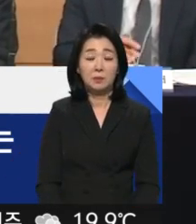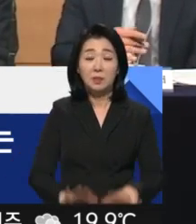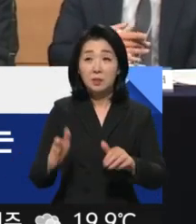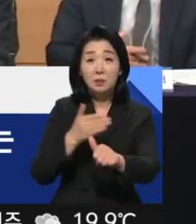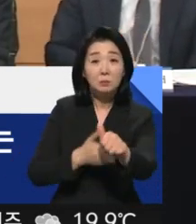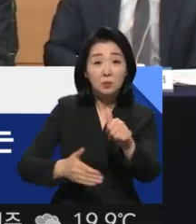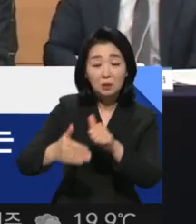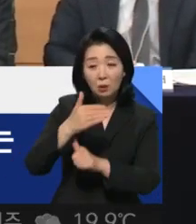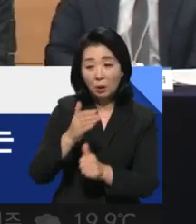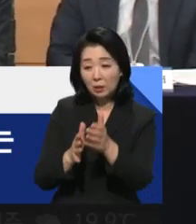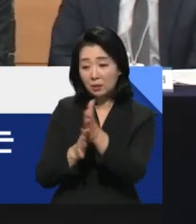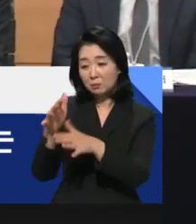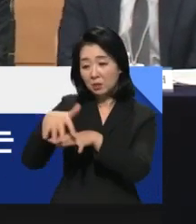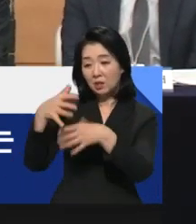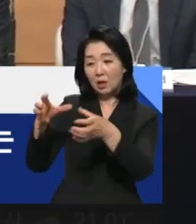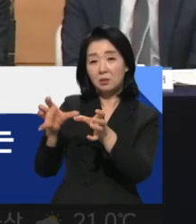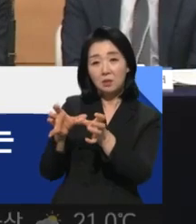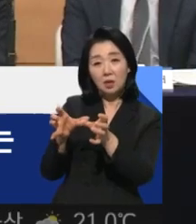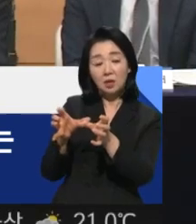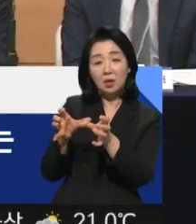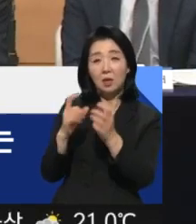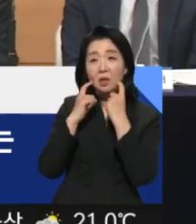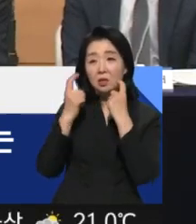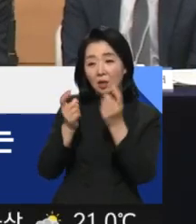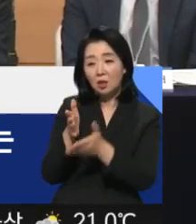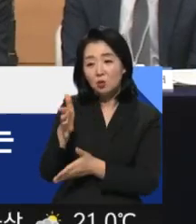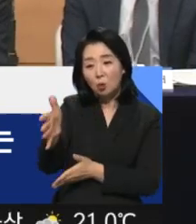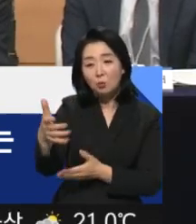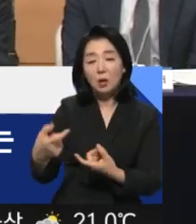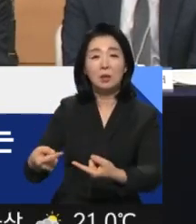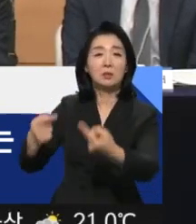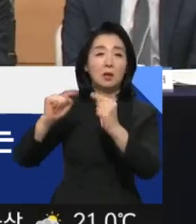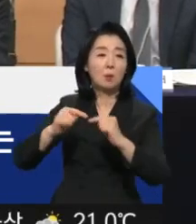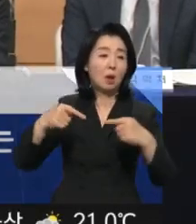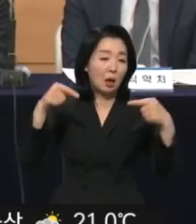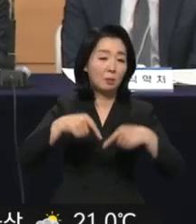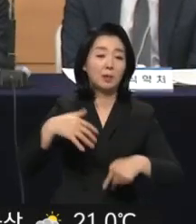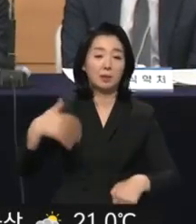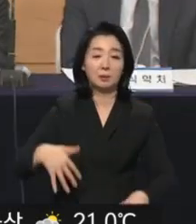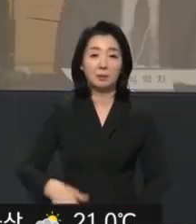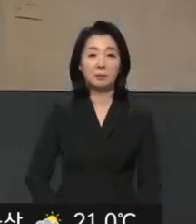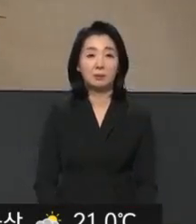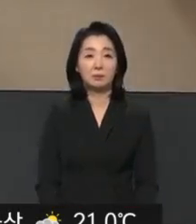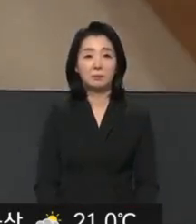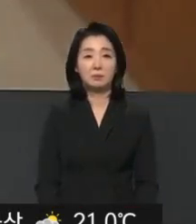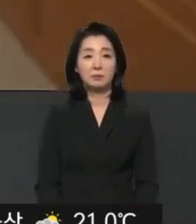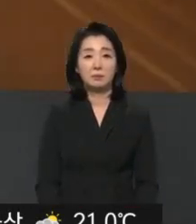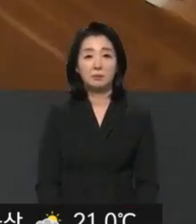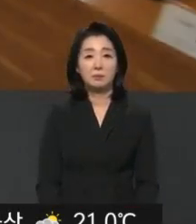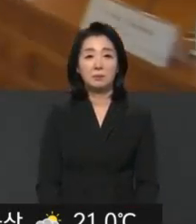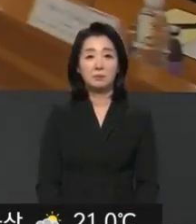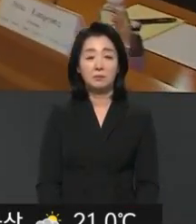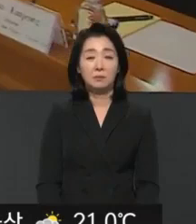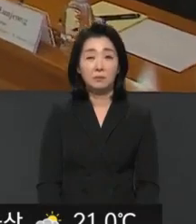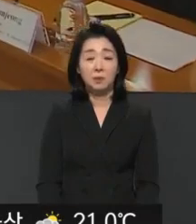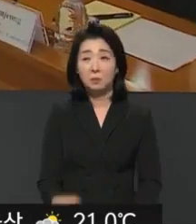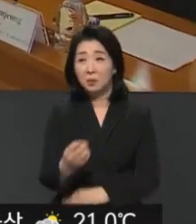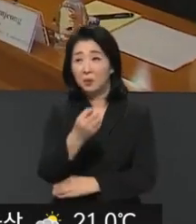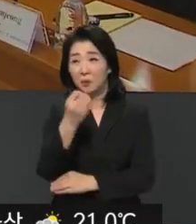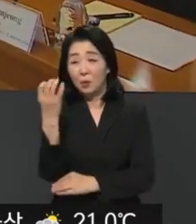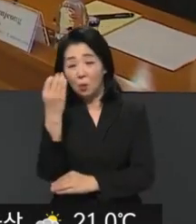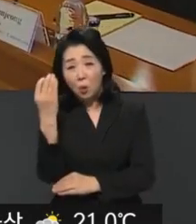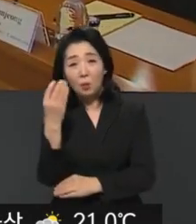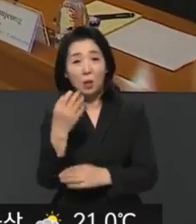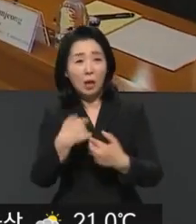시민단체나 민간 전문가가 참여하는 부분까지는 합의가 안 되어 있습니다. 여기에 언론 동행도 쉽지 않을